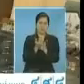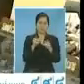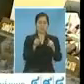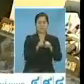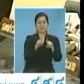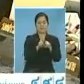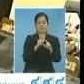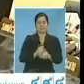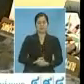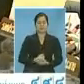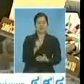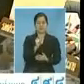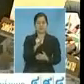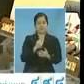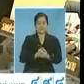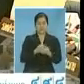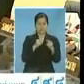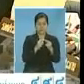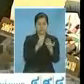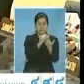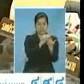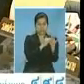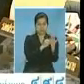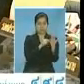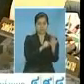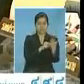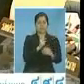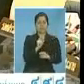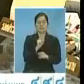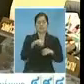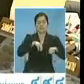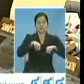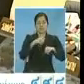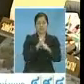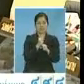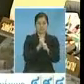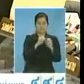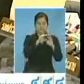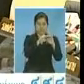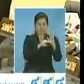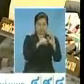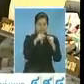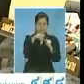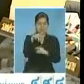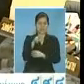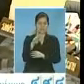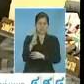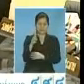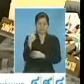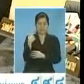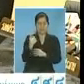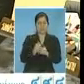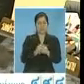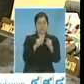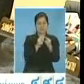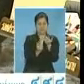นอกจากนั้นนะคะในส่วนนี้เองเราก็ได้มีการจัดทำร่างพระราชบัญญัติบัญชีแนบท้ายและ